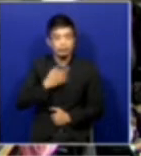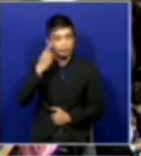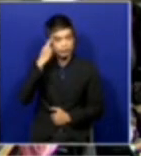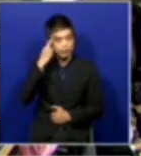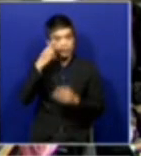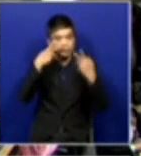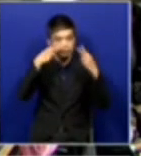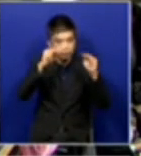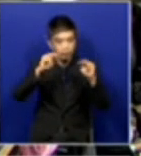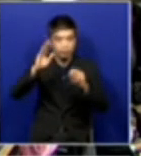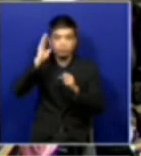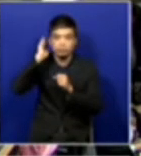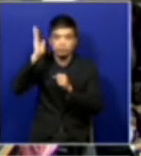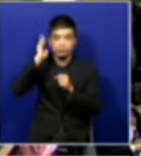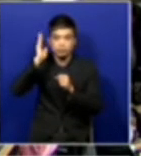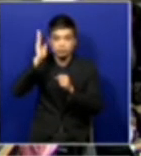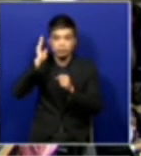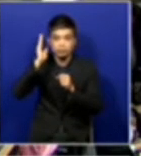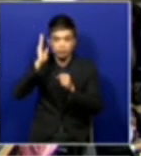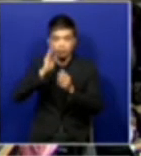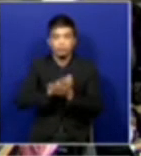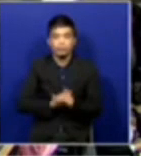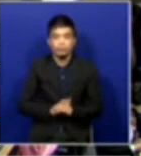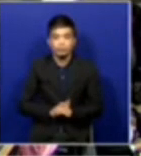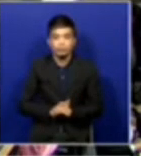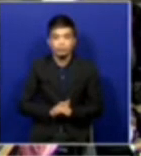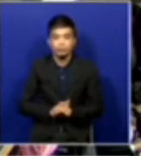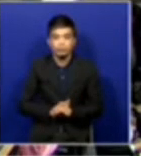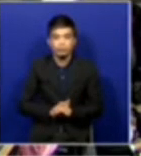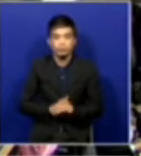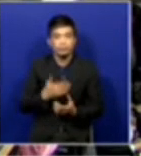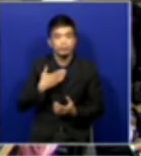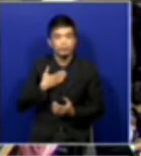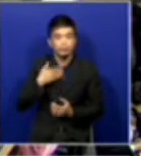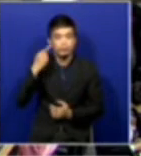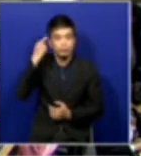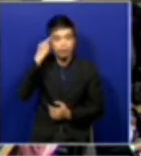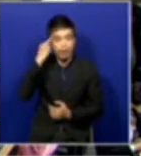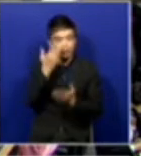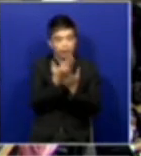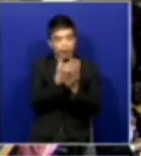ก็เหลือเงินเป็นร้อยล้านครับ